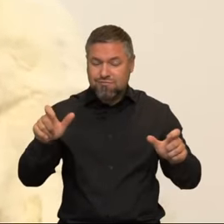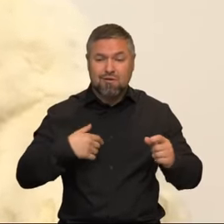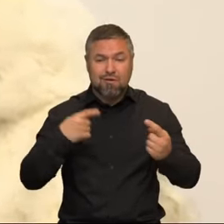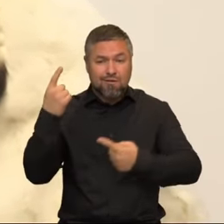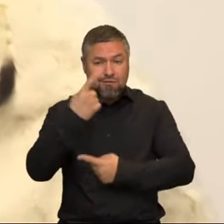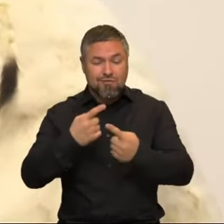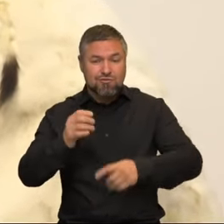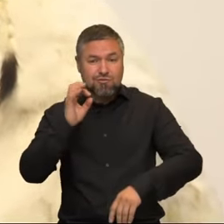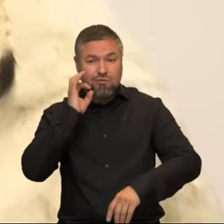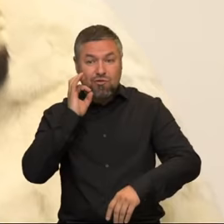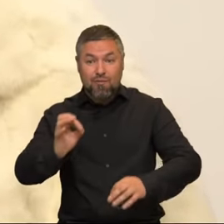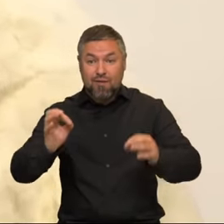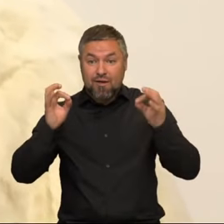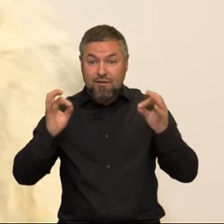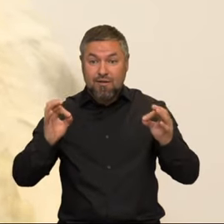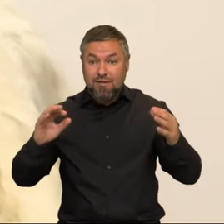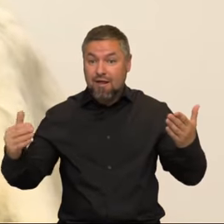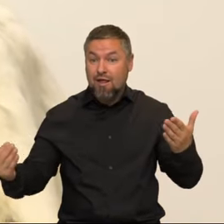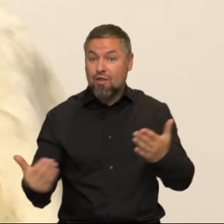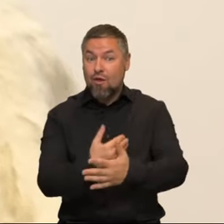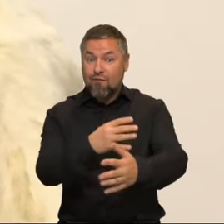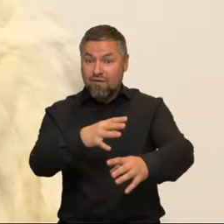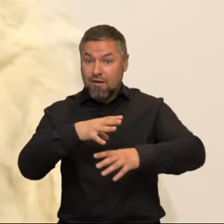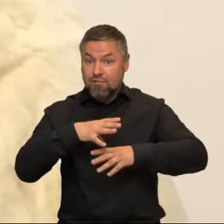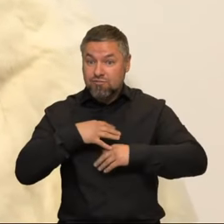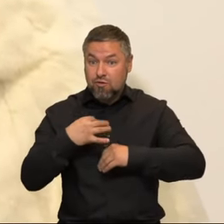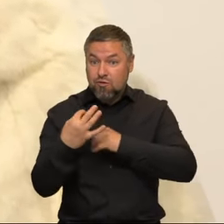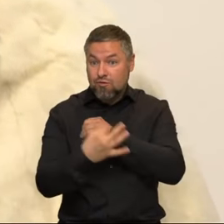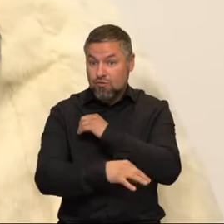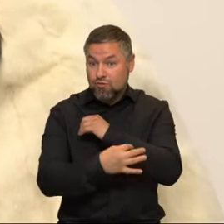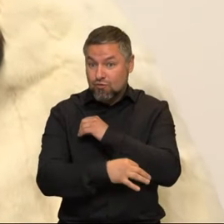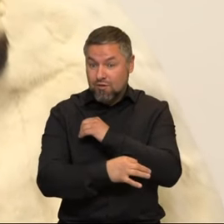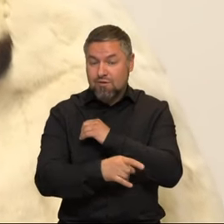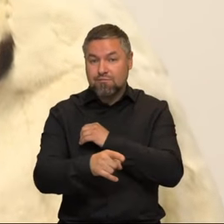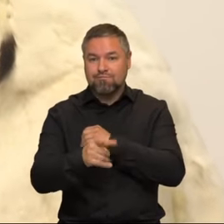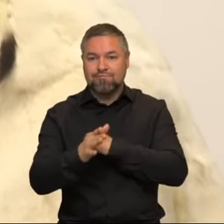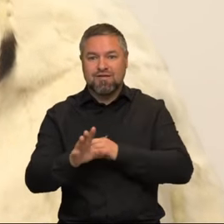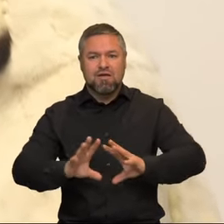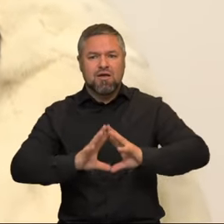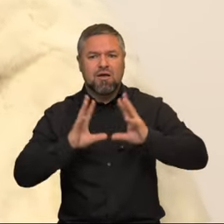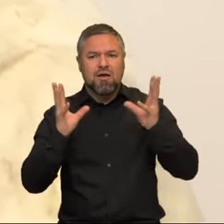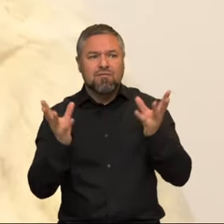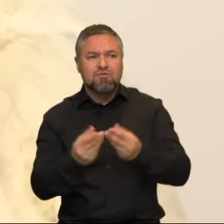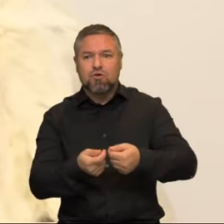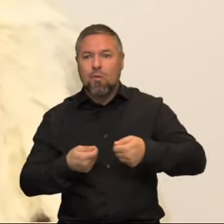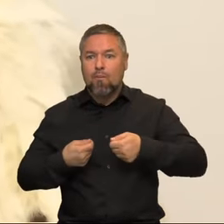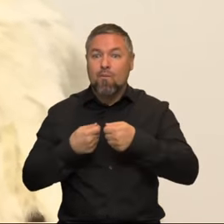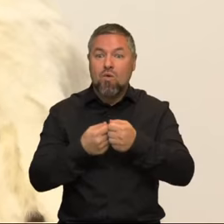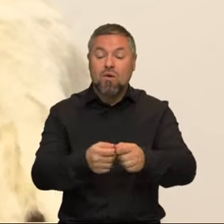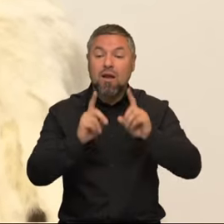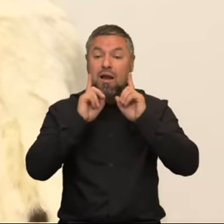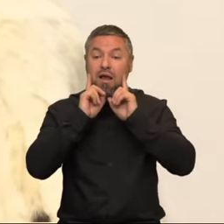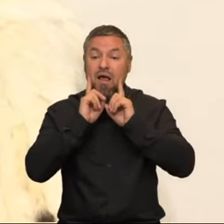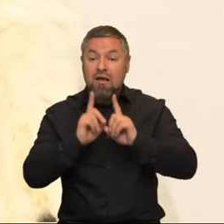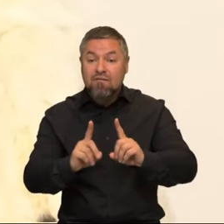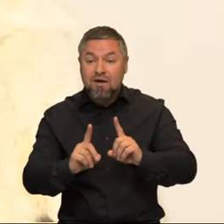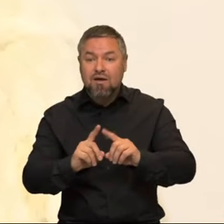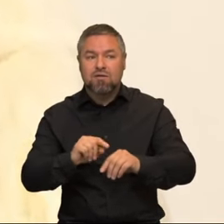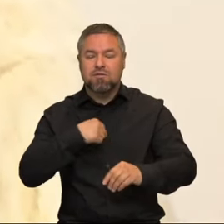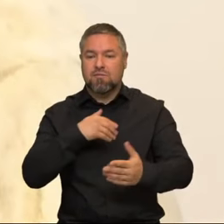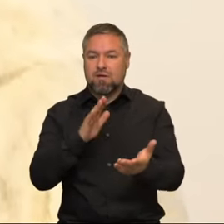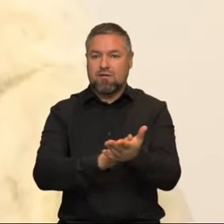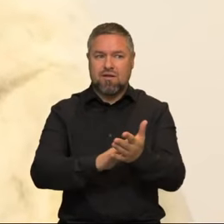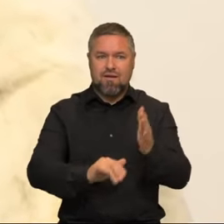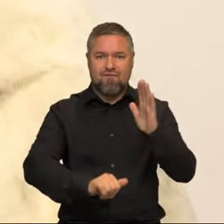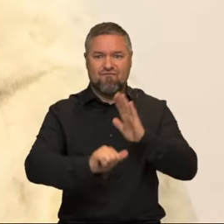Myślę, że dobrym momentem dla nowo przyjętych studentów będzie to wszystko, co jest związane z faktem, że nagrodzimy